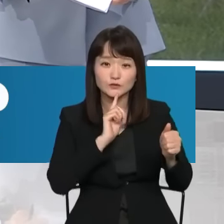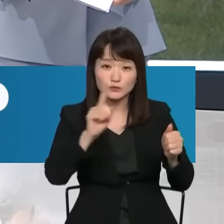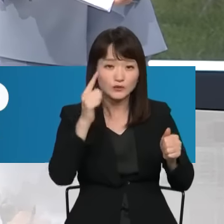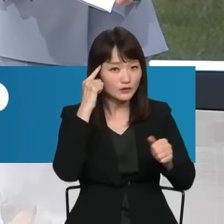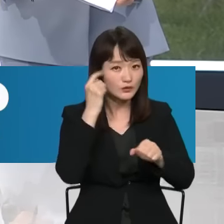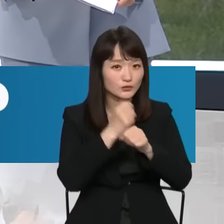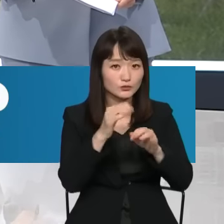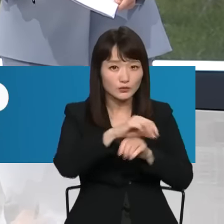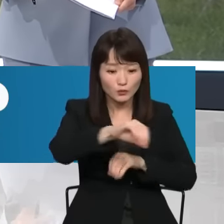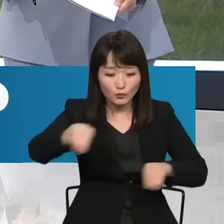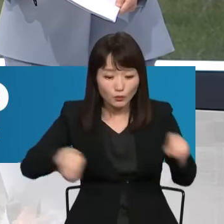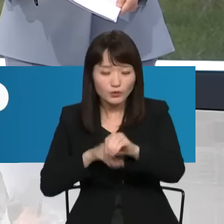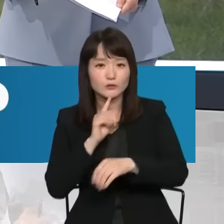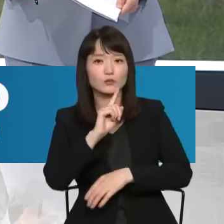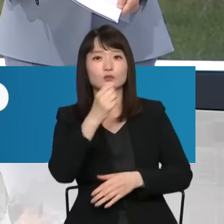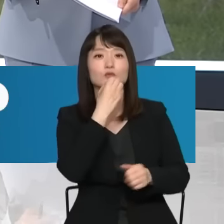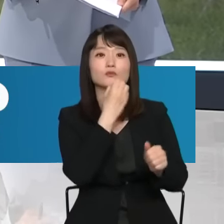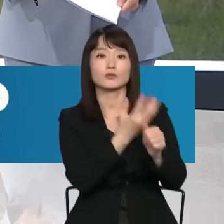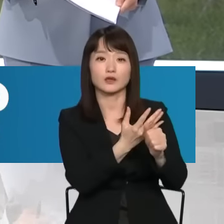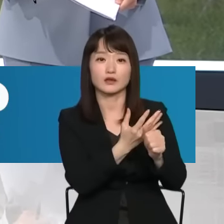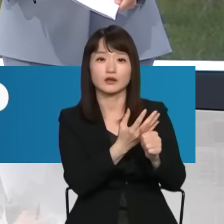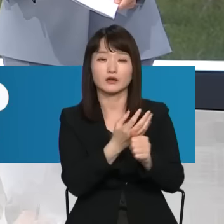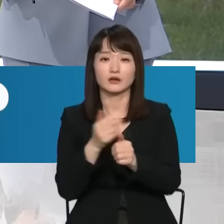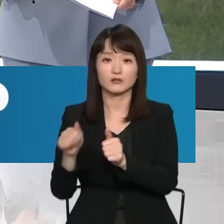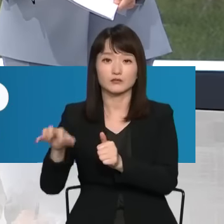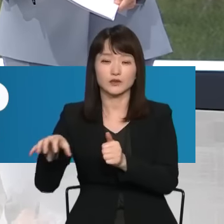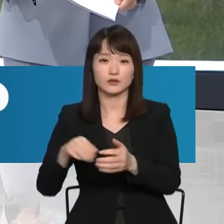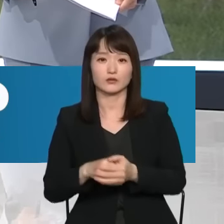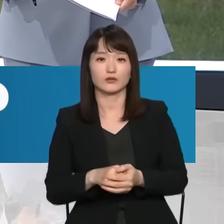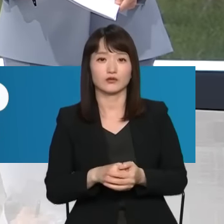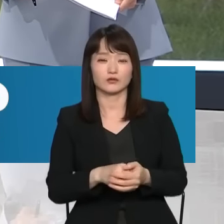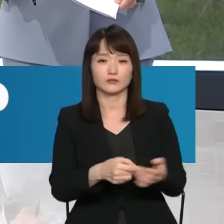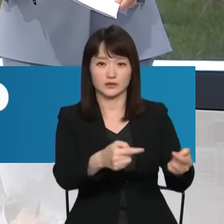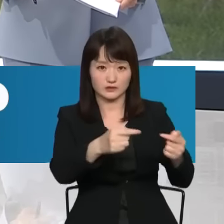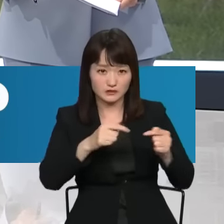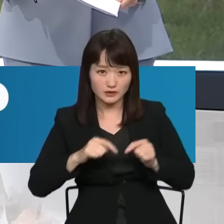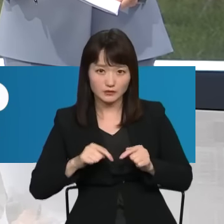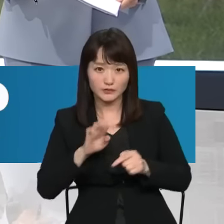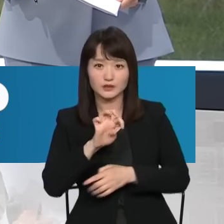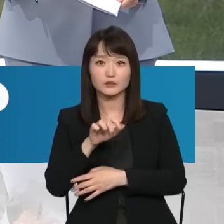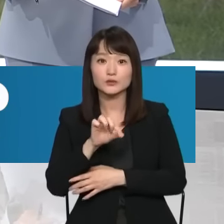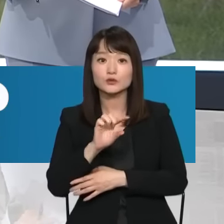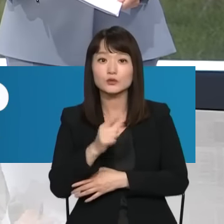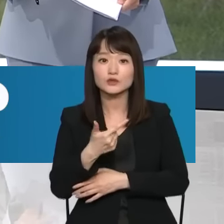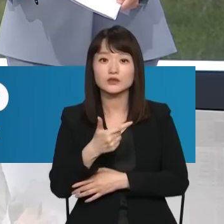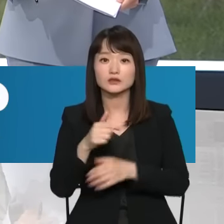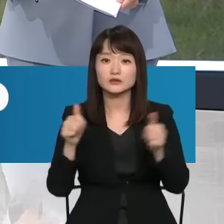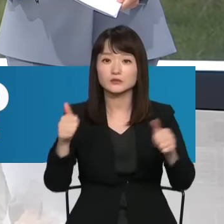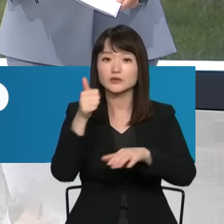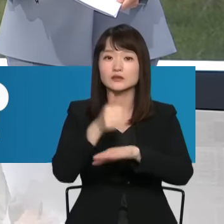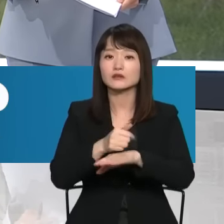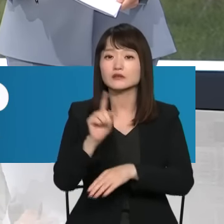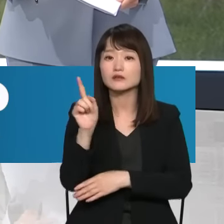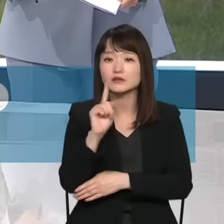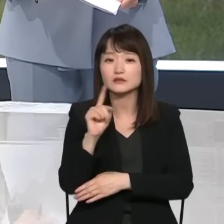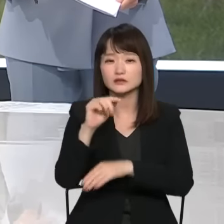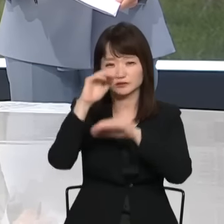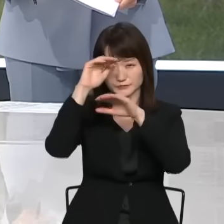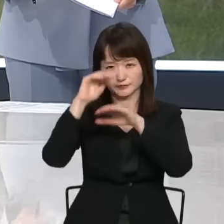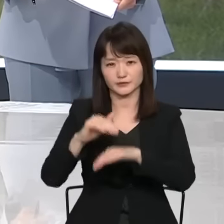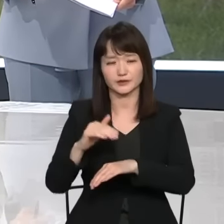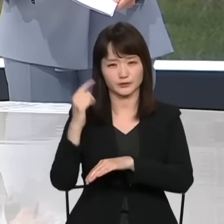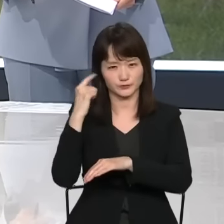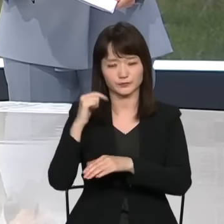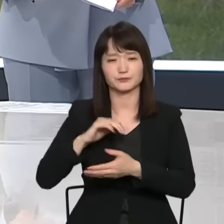오히려 고소고발을 당했습니다. 법정에 피고인으로 서야 했는데요. 그 재판 결과가 어땠을지 부글터비 이상엽 기자의